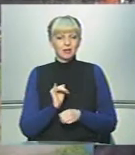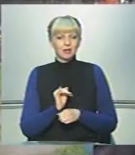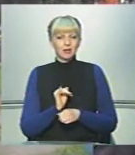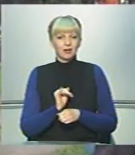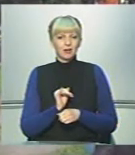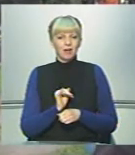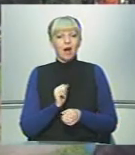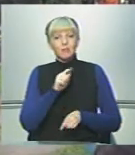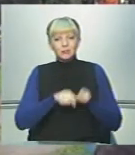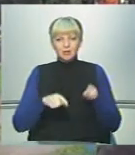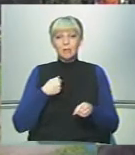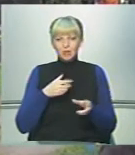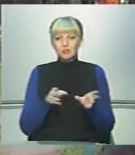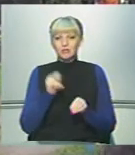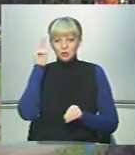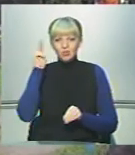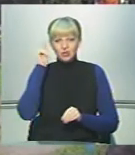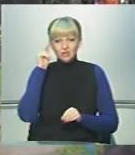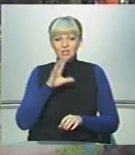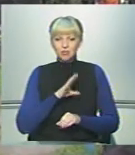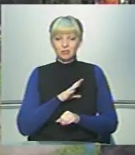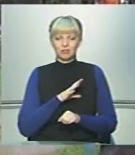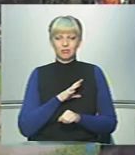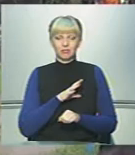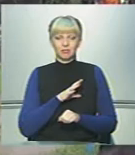а з деякими я вчився взагалі,